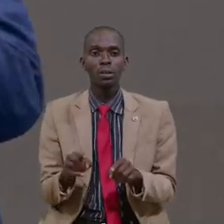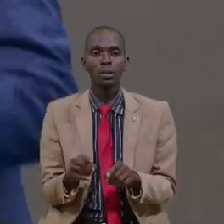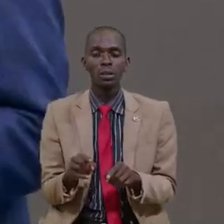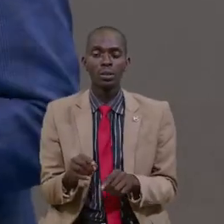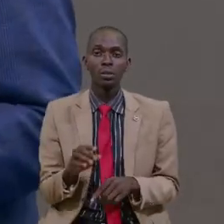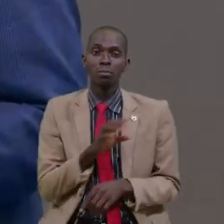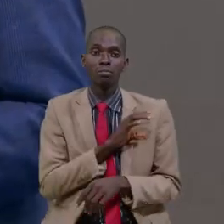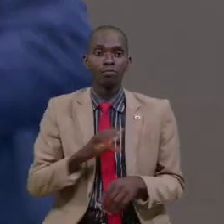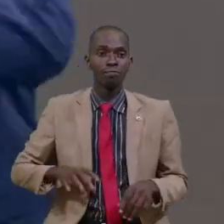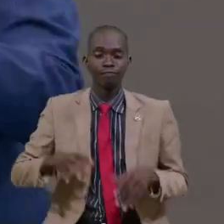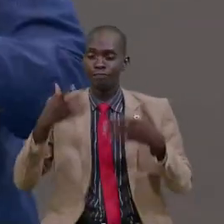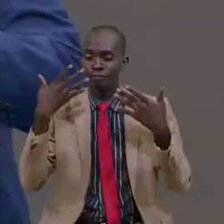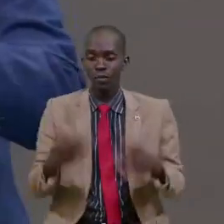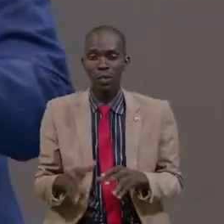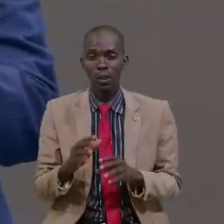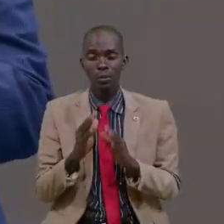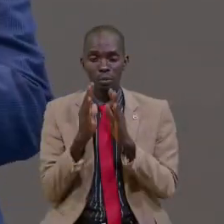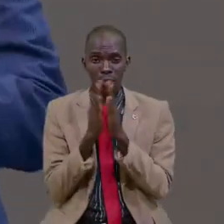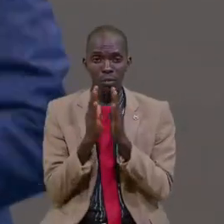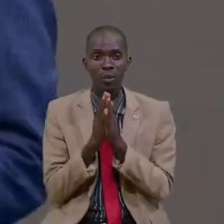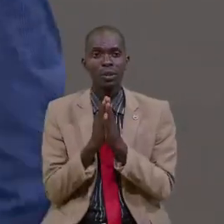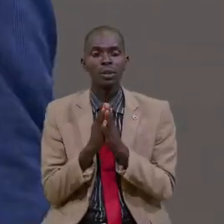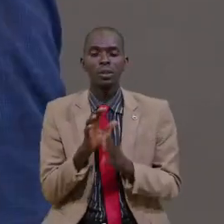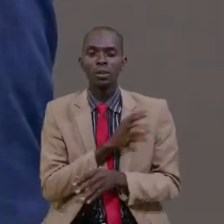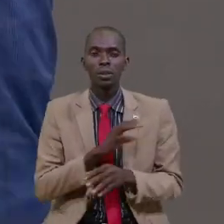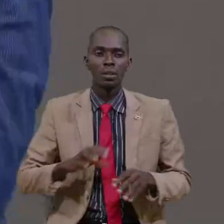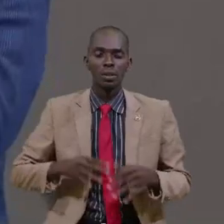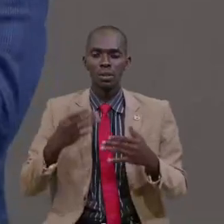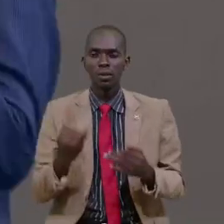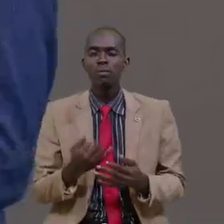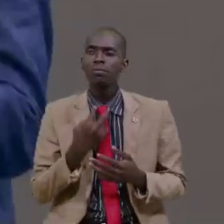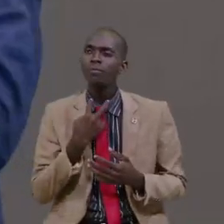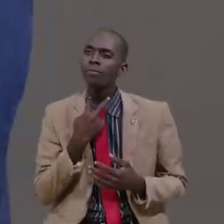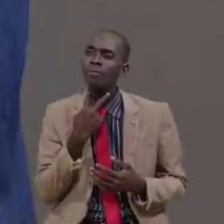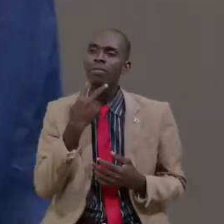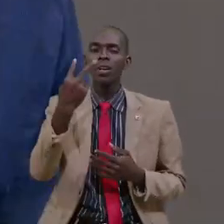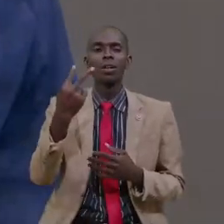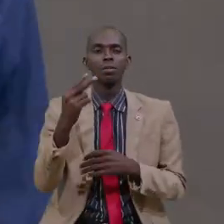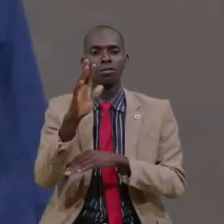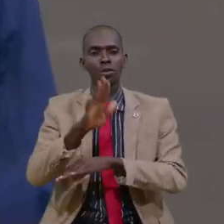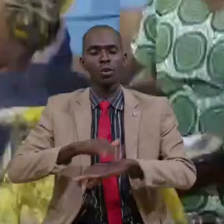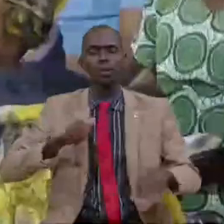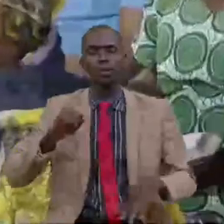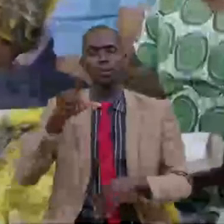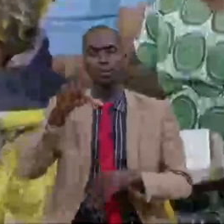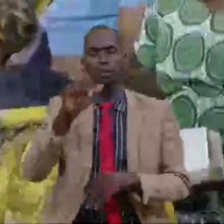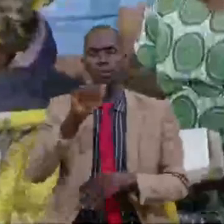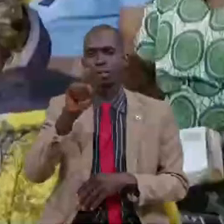Ayant dit cela, il cria d'une voix forte, « Lazare,